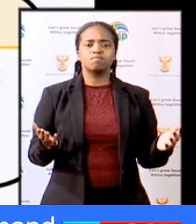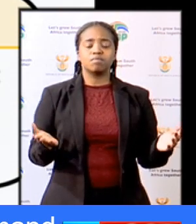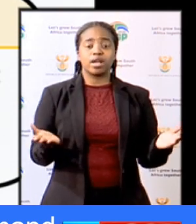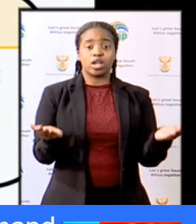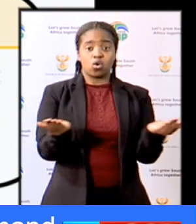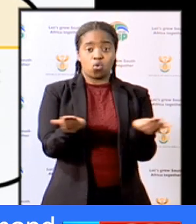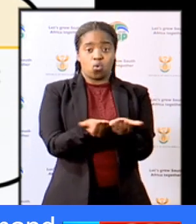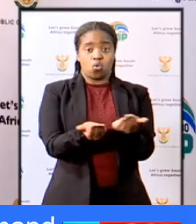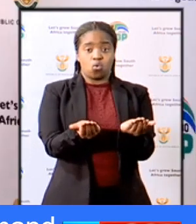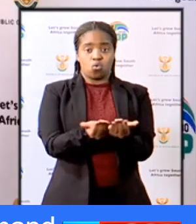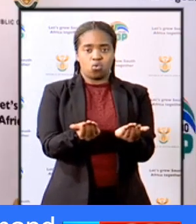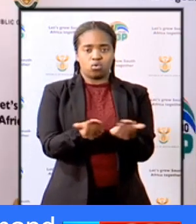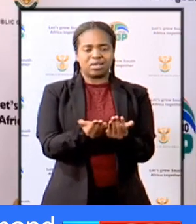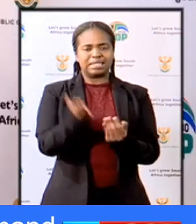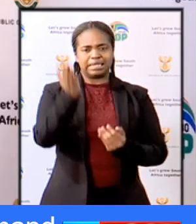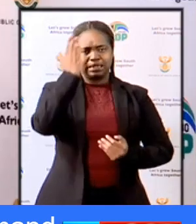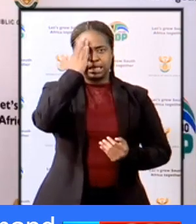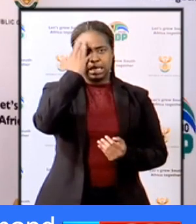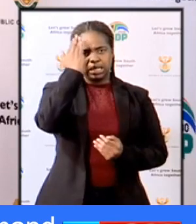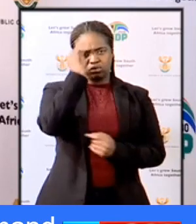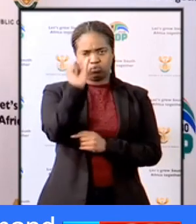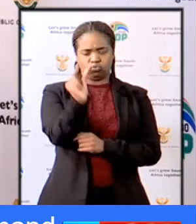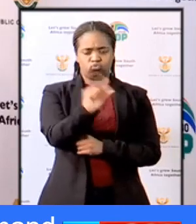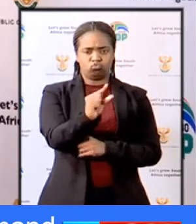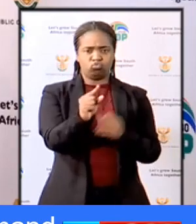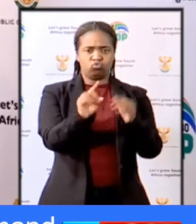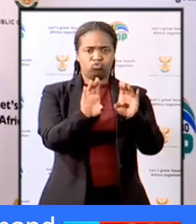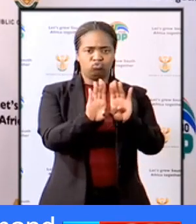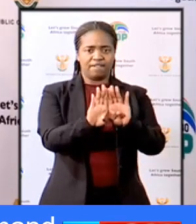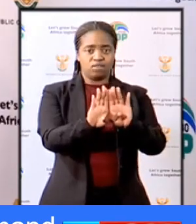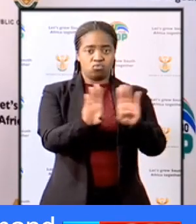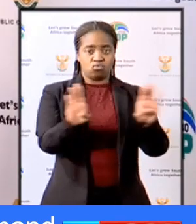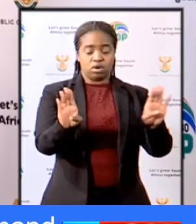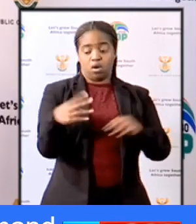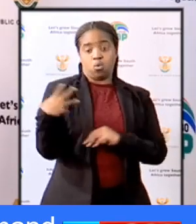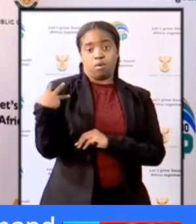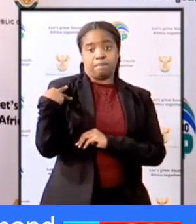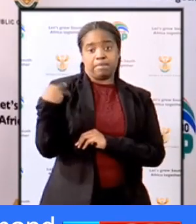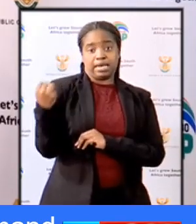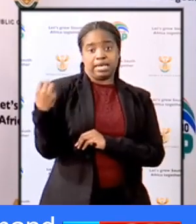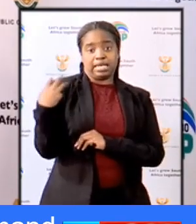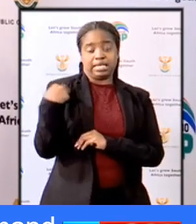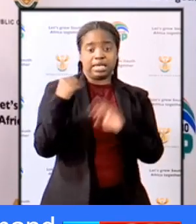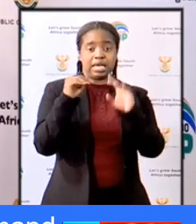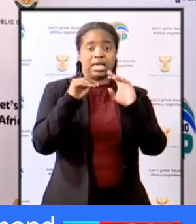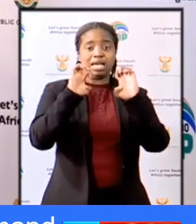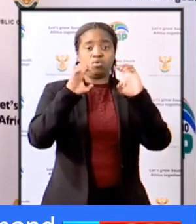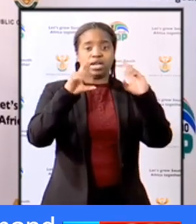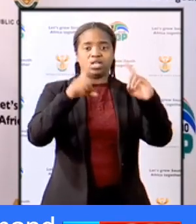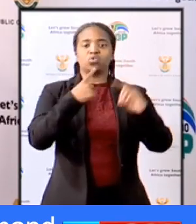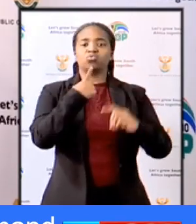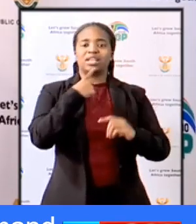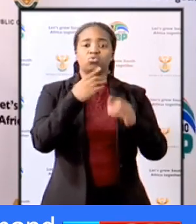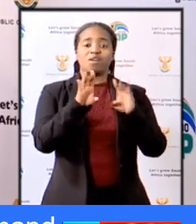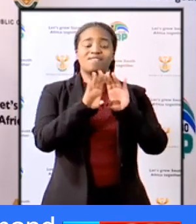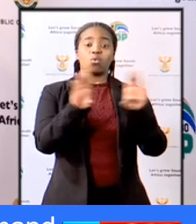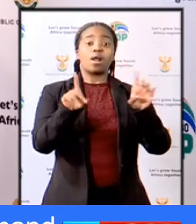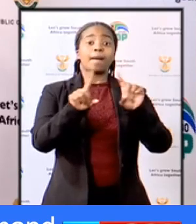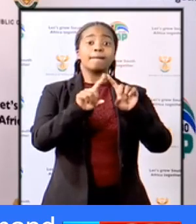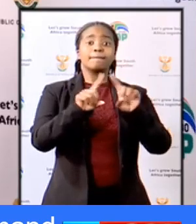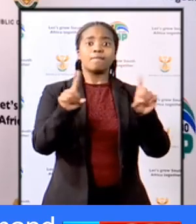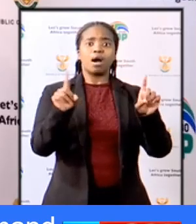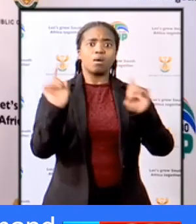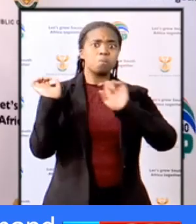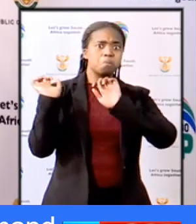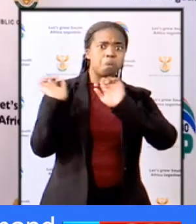iy'kole siyazi ukuthi zizovulwa ungqongqoshe wey'kole ushilo ukuthi zizovulwa kodwa nazo